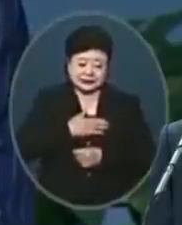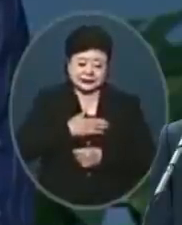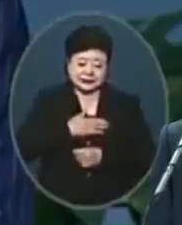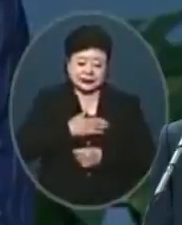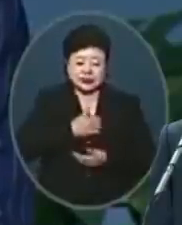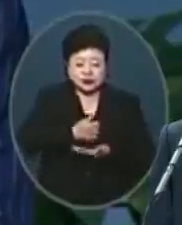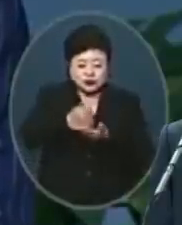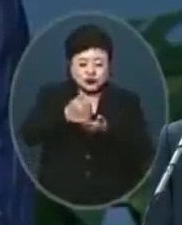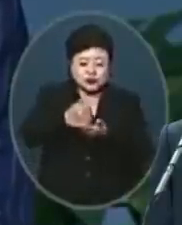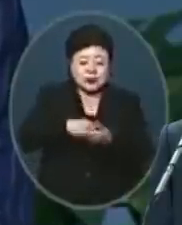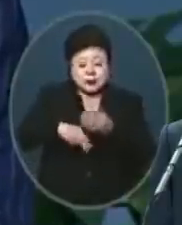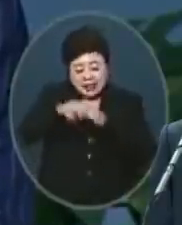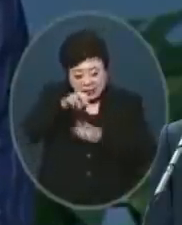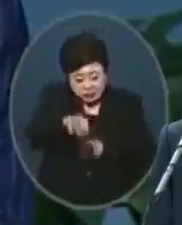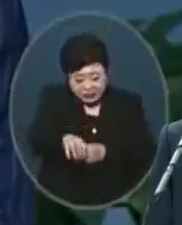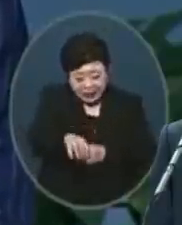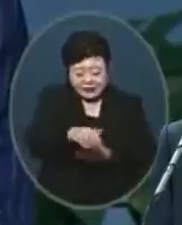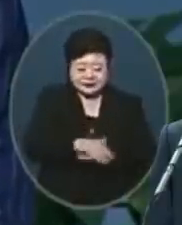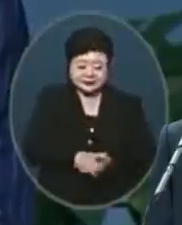주님이 피난처다.